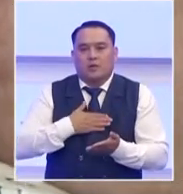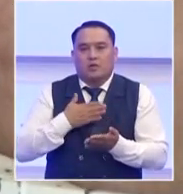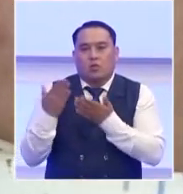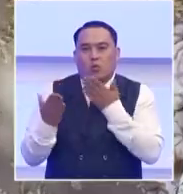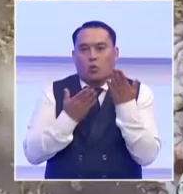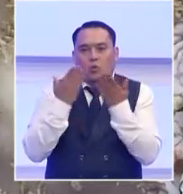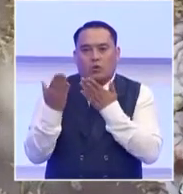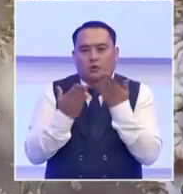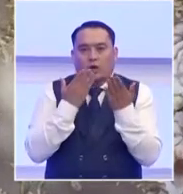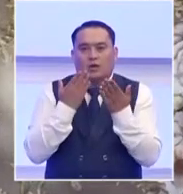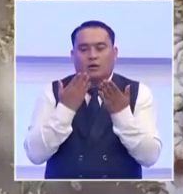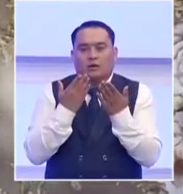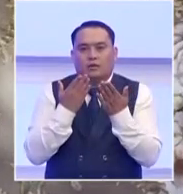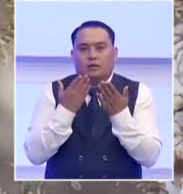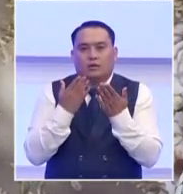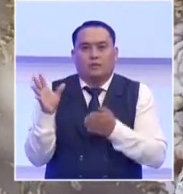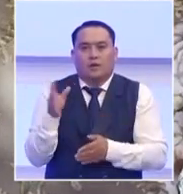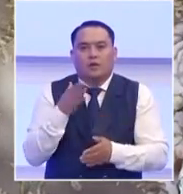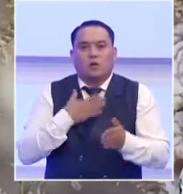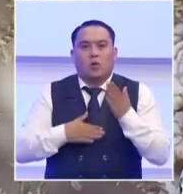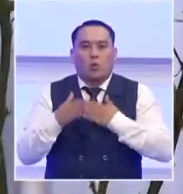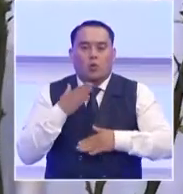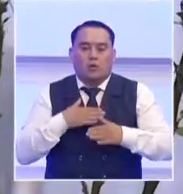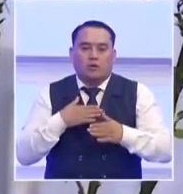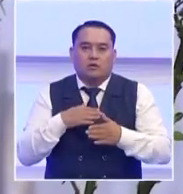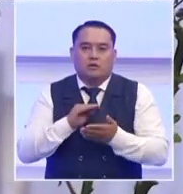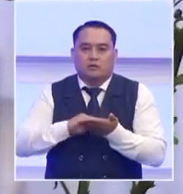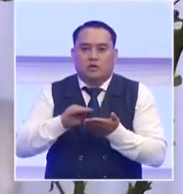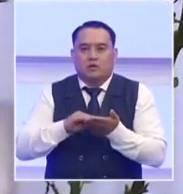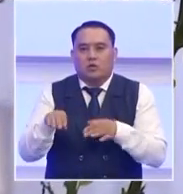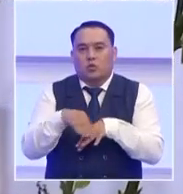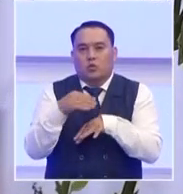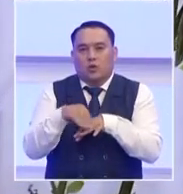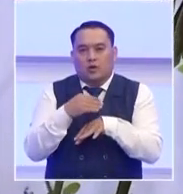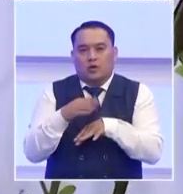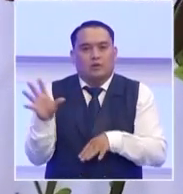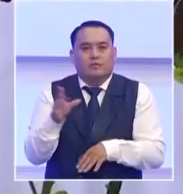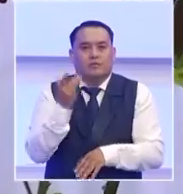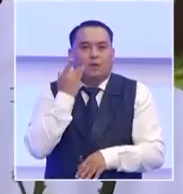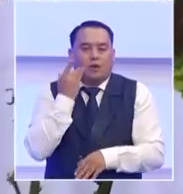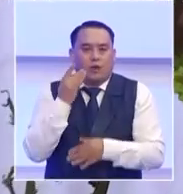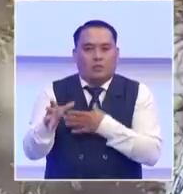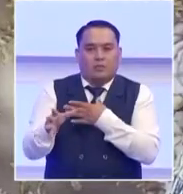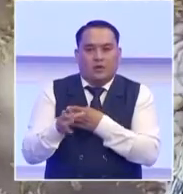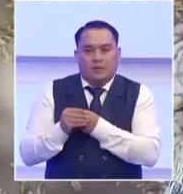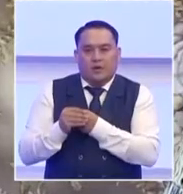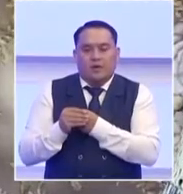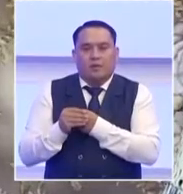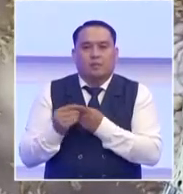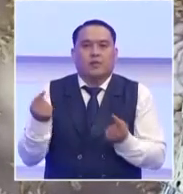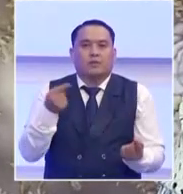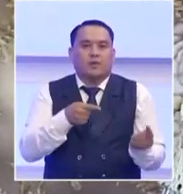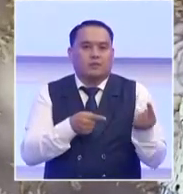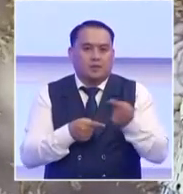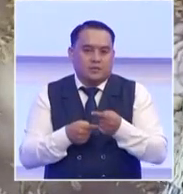ғой енді. Сол бар көңілін айтып жазған ғой енді. Үйлендік. лығы біргеміз, біріміздің көңілімізді